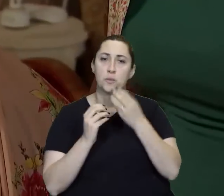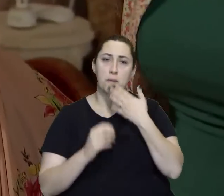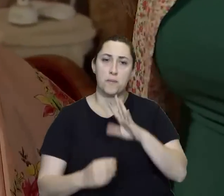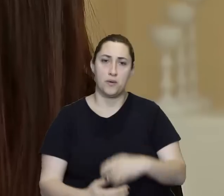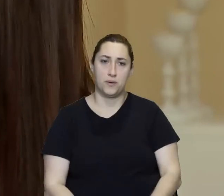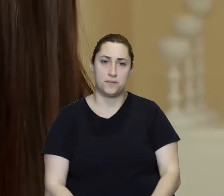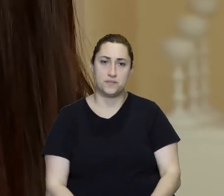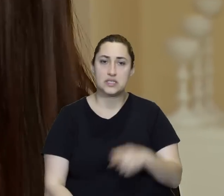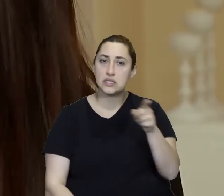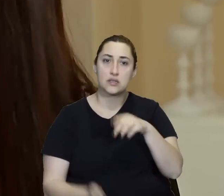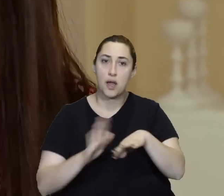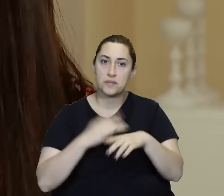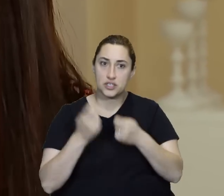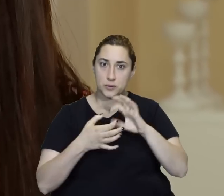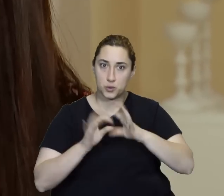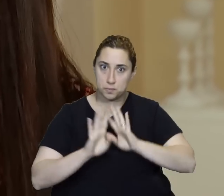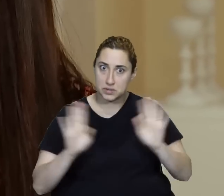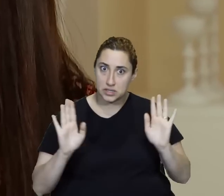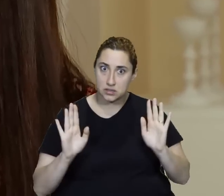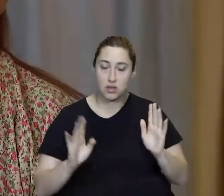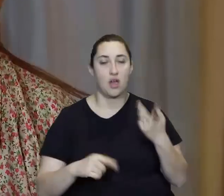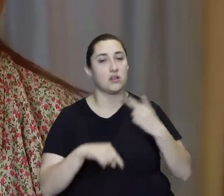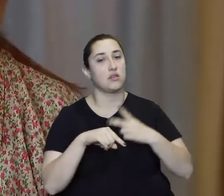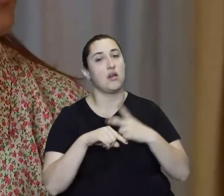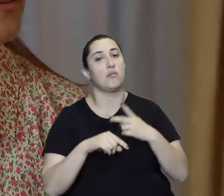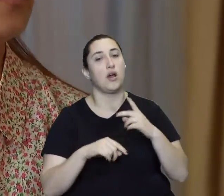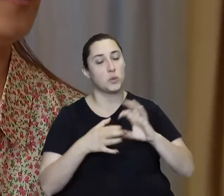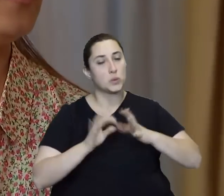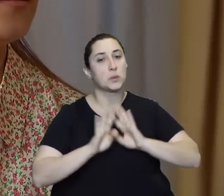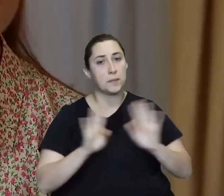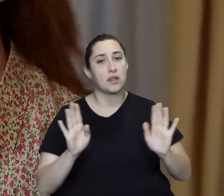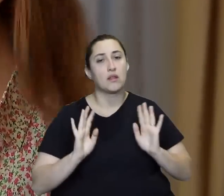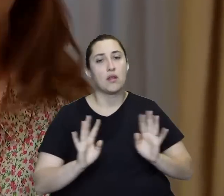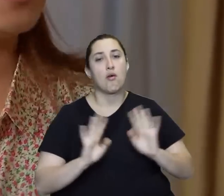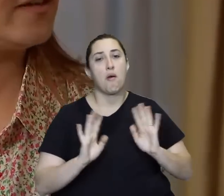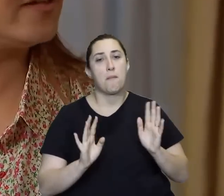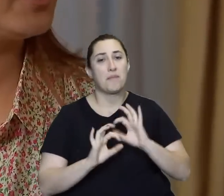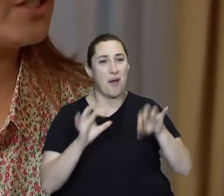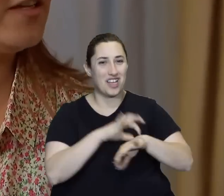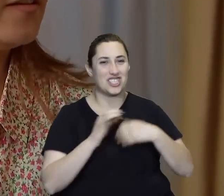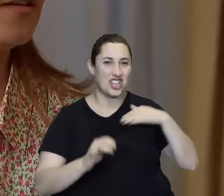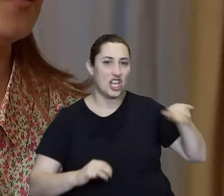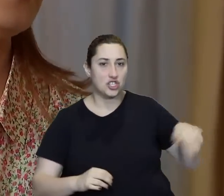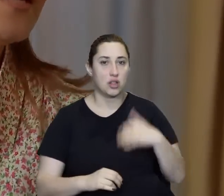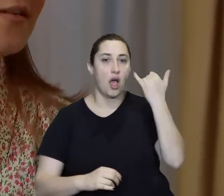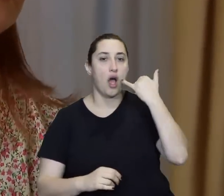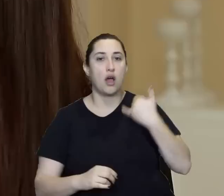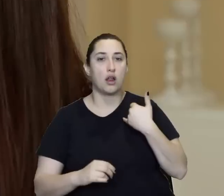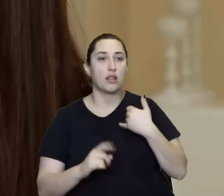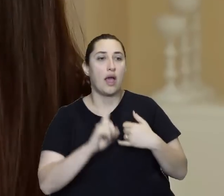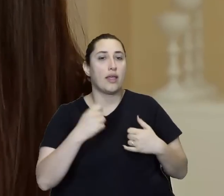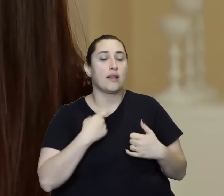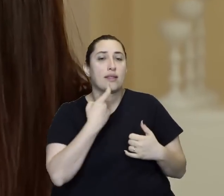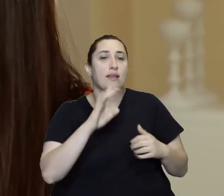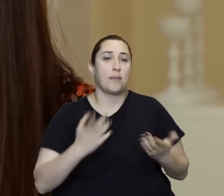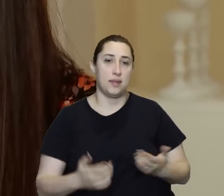yok. Siz ne yaptınız? İşinizi halledebildiniz mi? Zehra'cığım sorma. Hallettik, hallettik. Tam hastaneden çıkacakken aradılar. Hayır da